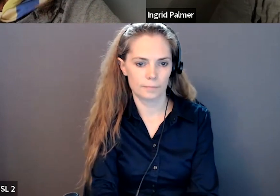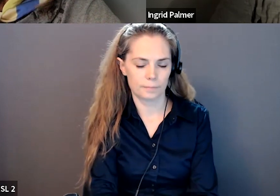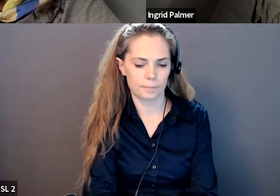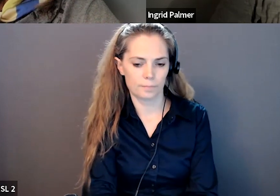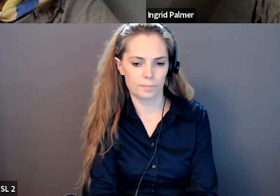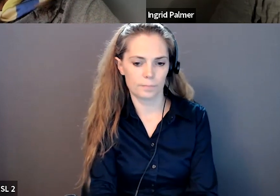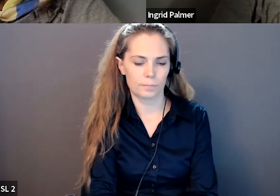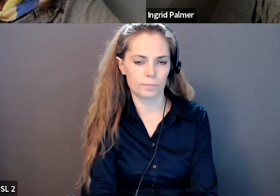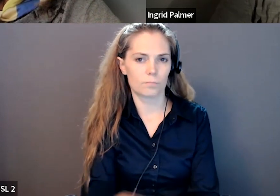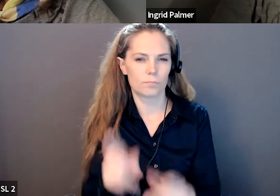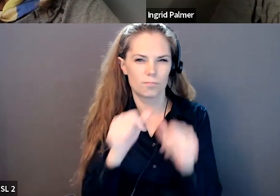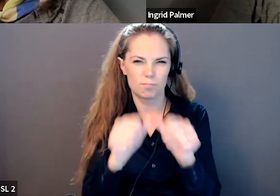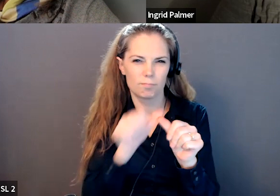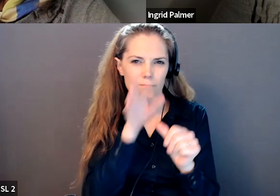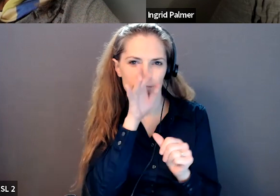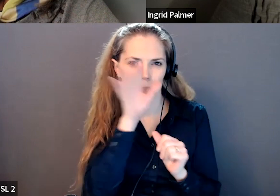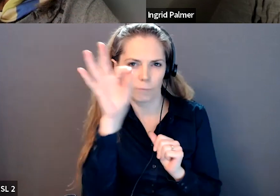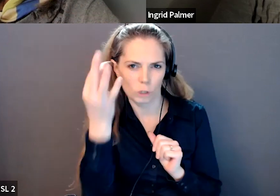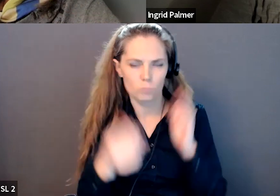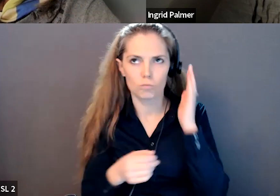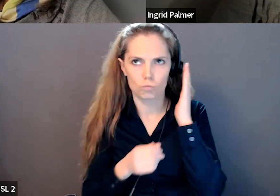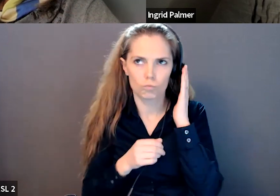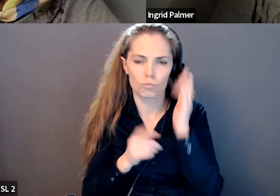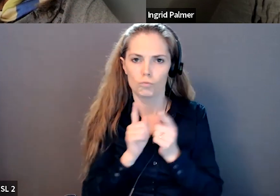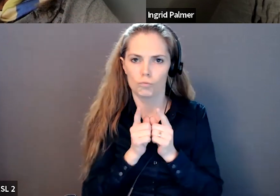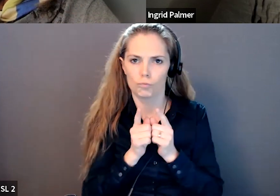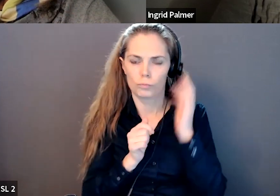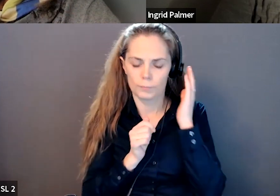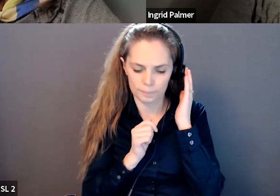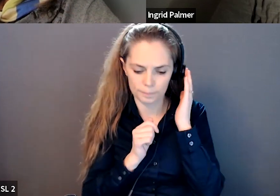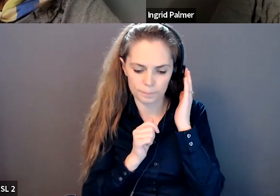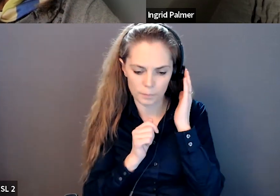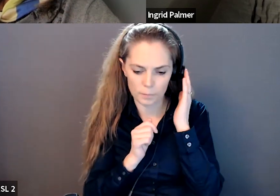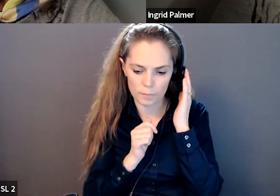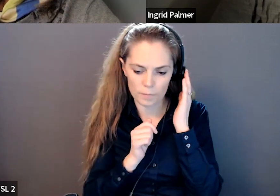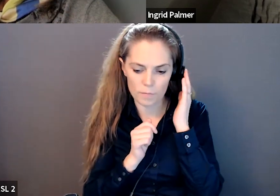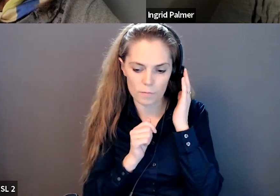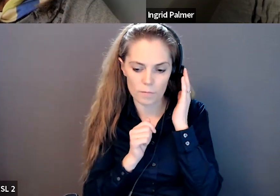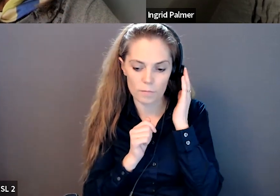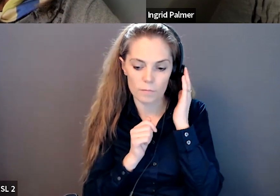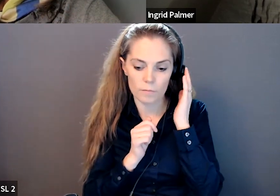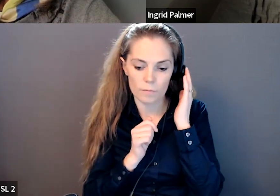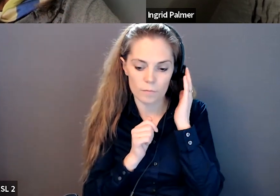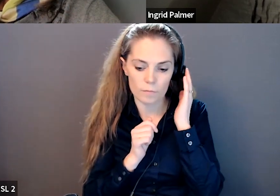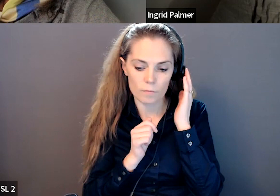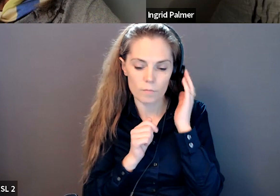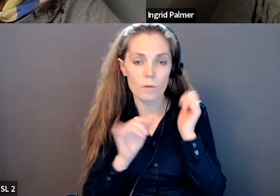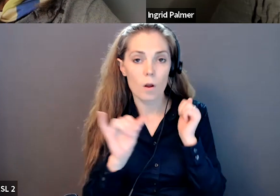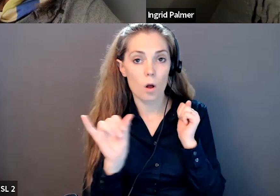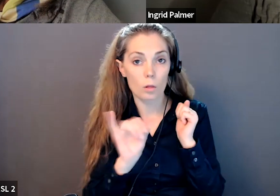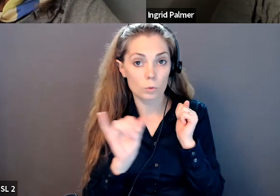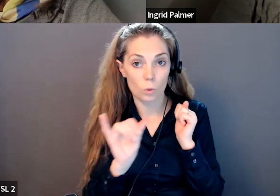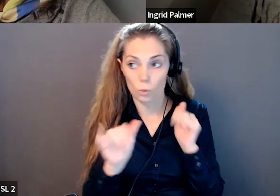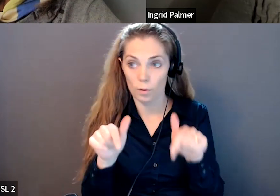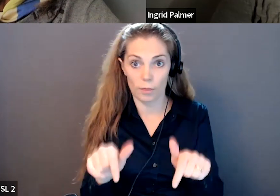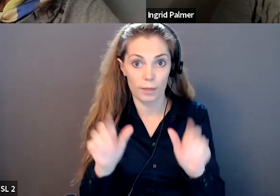alors entendre l'audio de la réunion traduite en